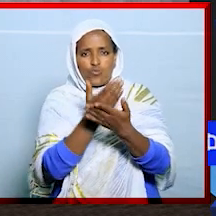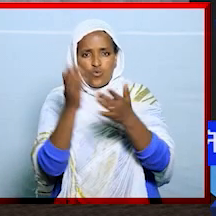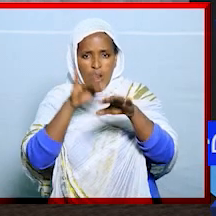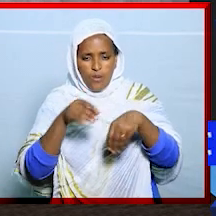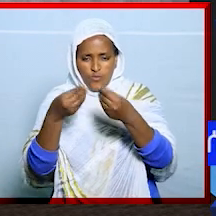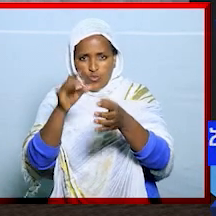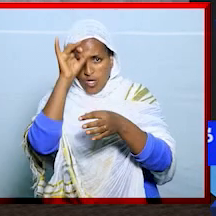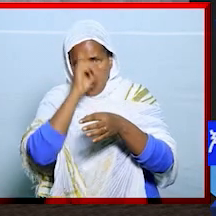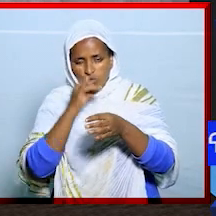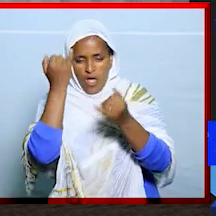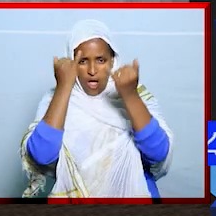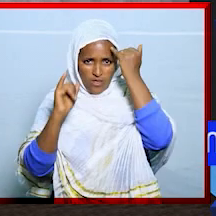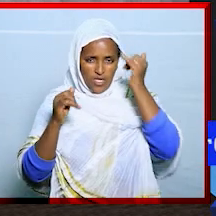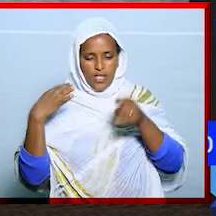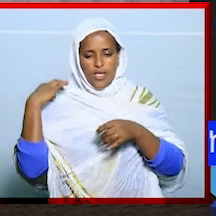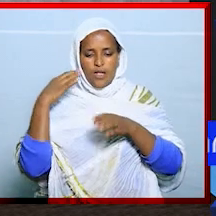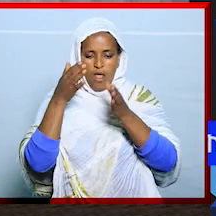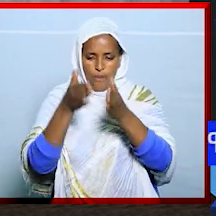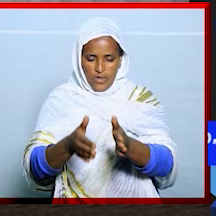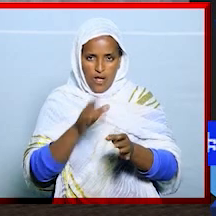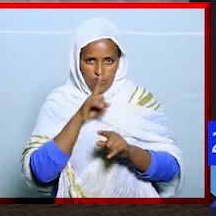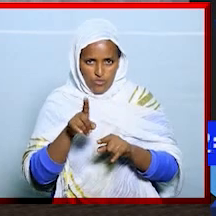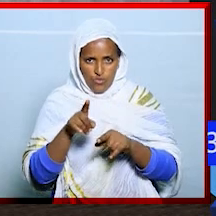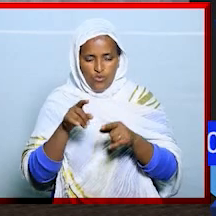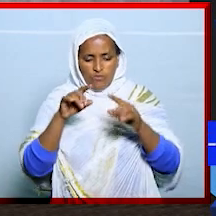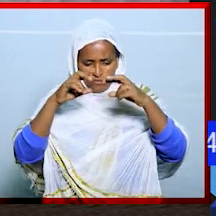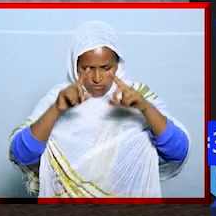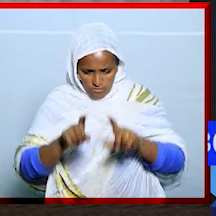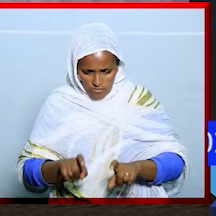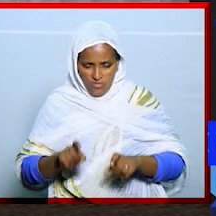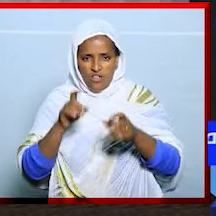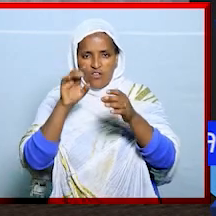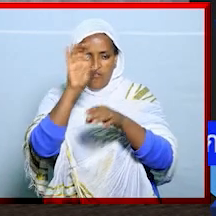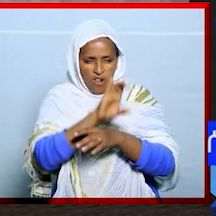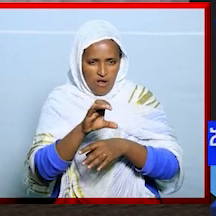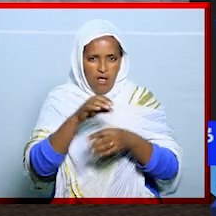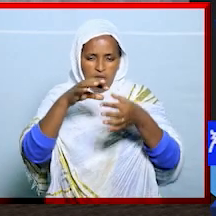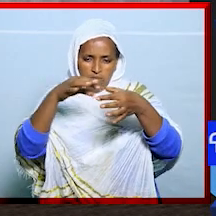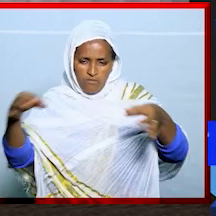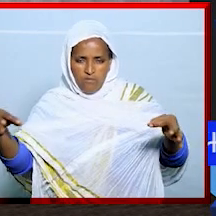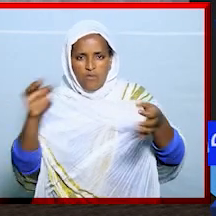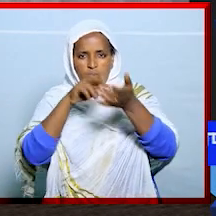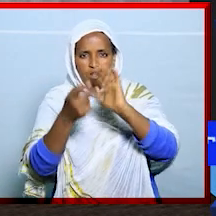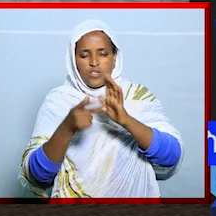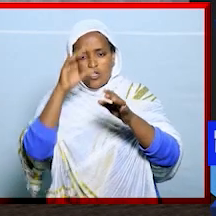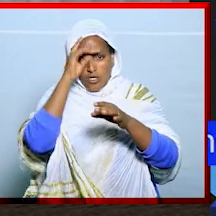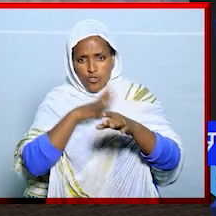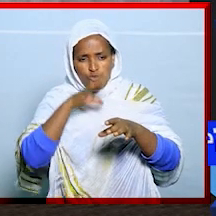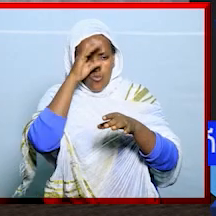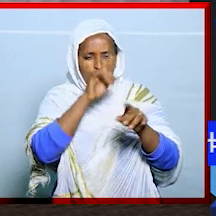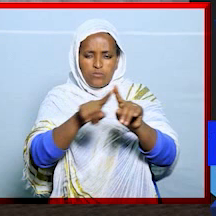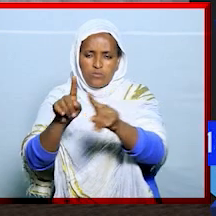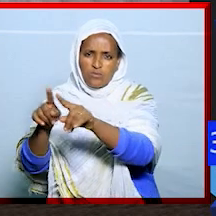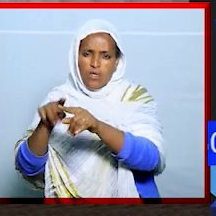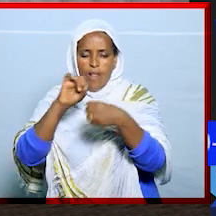ላይ የሚሰጡ የሊቃውንት አስተያየቶችና የግል ምልከታዎች ናቸው። ምርምሮች፣ ፍለጋዎች፣ ሀተታዎች ማለት ነው። እነዚህ ከሰው